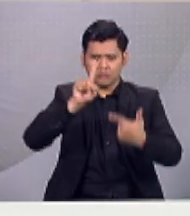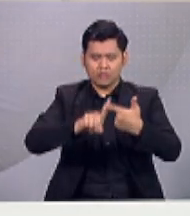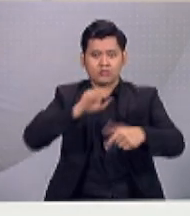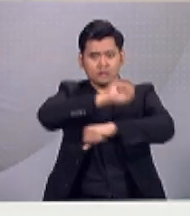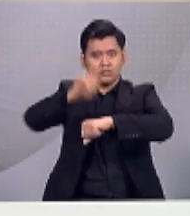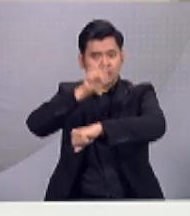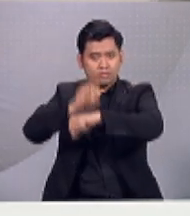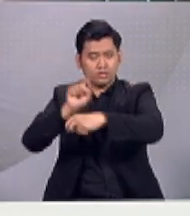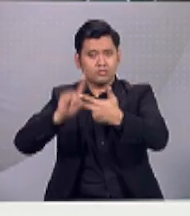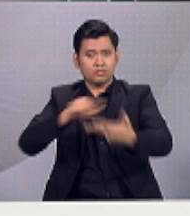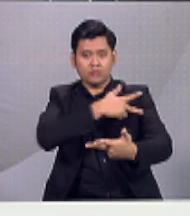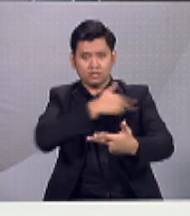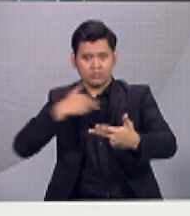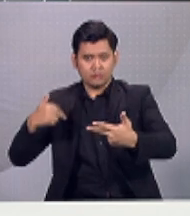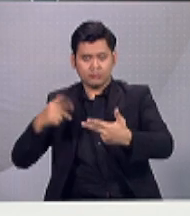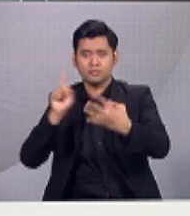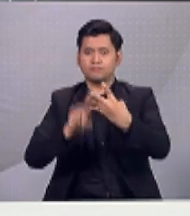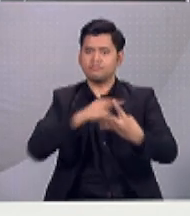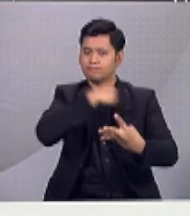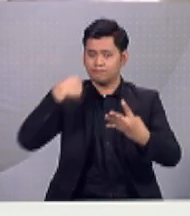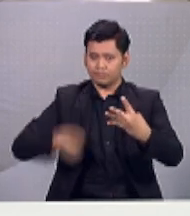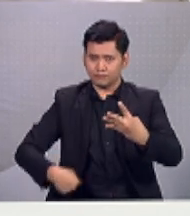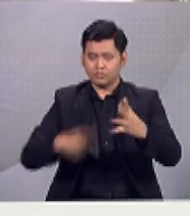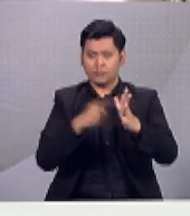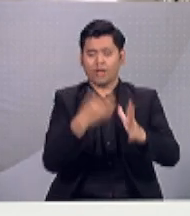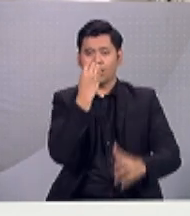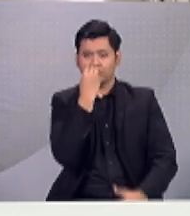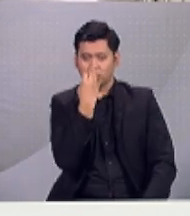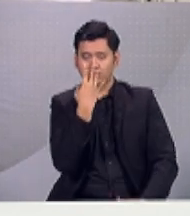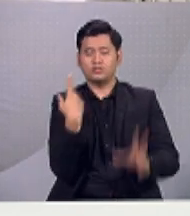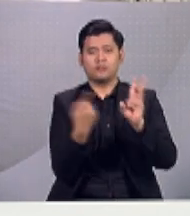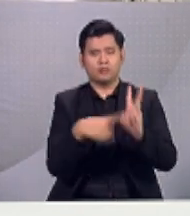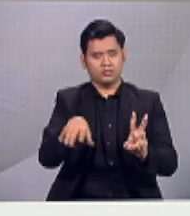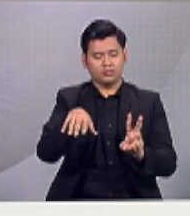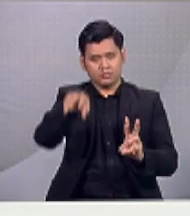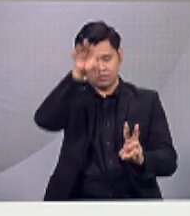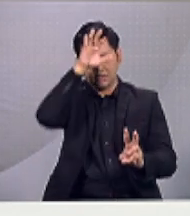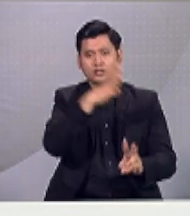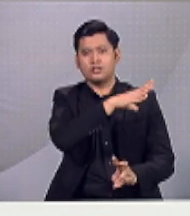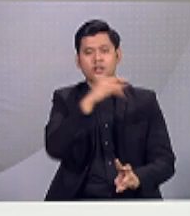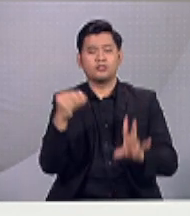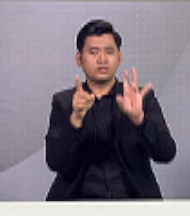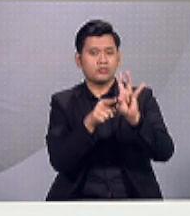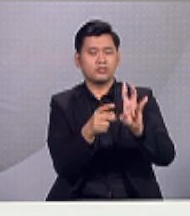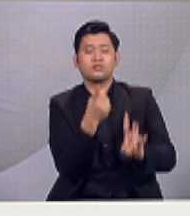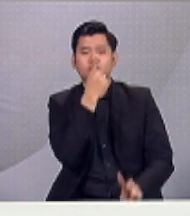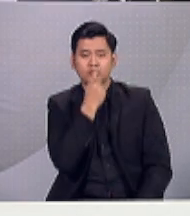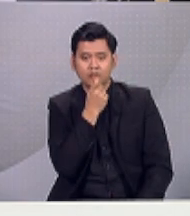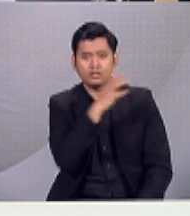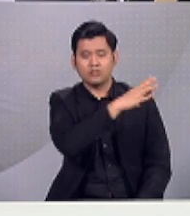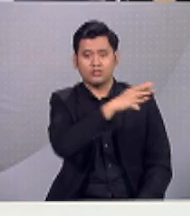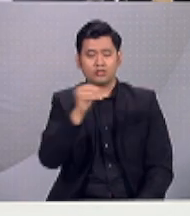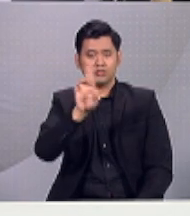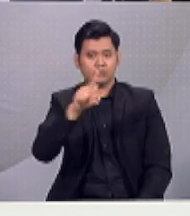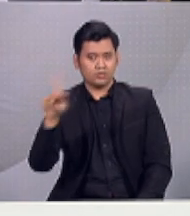Singapura, Indonesia, China, Hong Kong, Mesir dan Qatar serta United